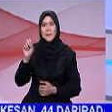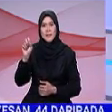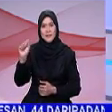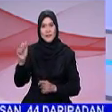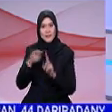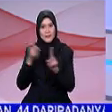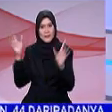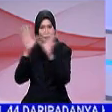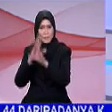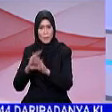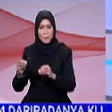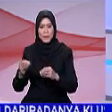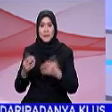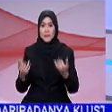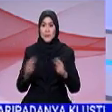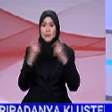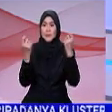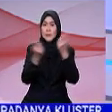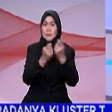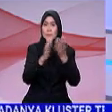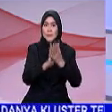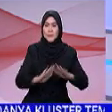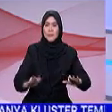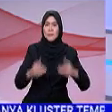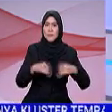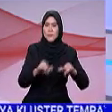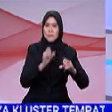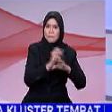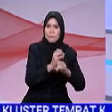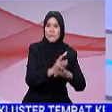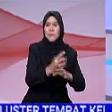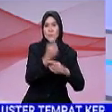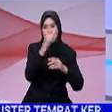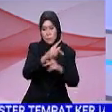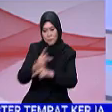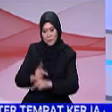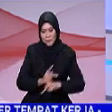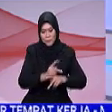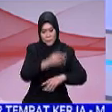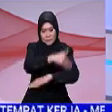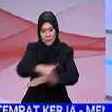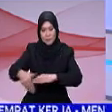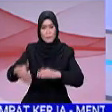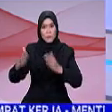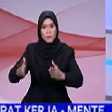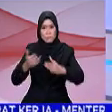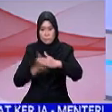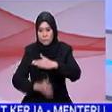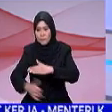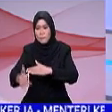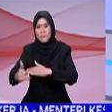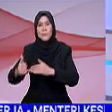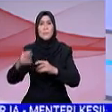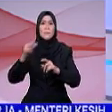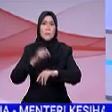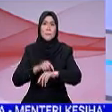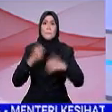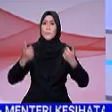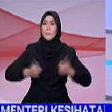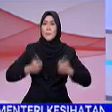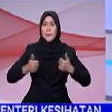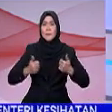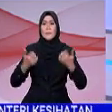Sarawak. Saudara, pasukan keselamatan terus cekal mengawal sepadan negara daripada pencerobohan menjelang Aidilfitri.